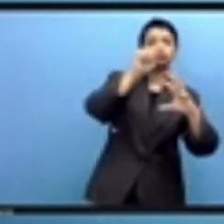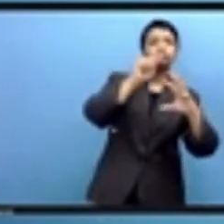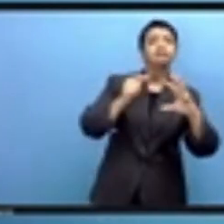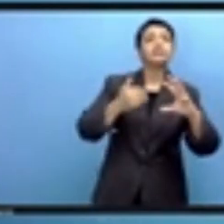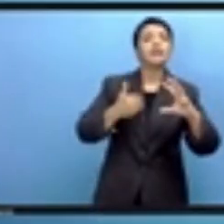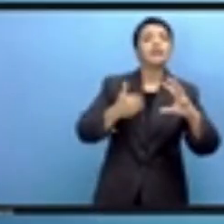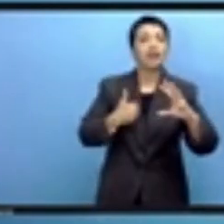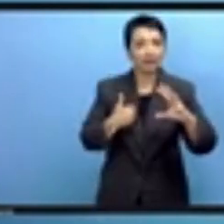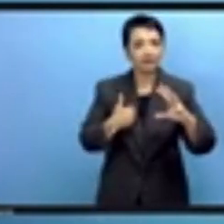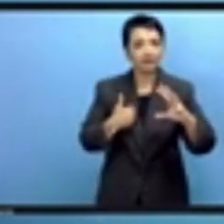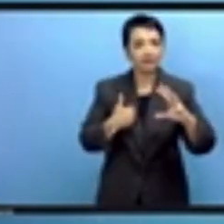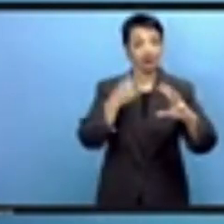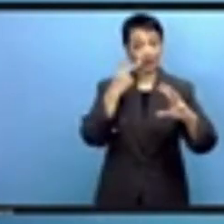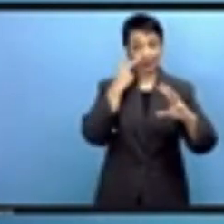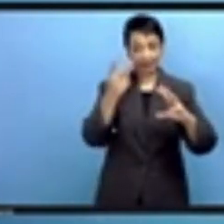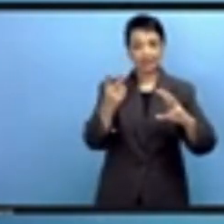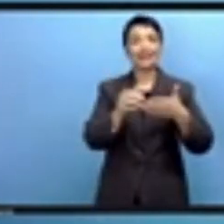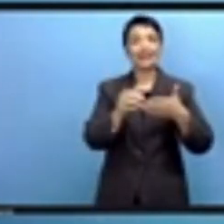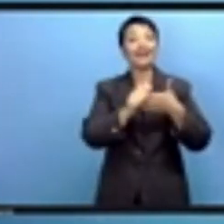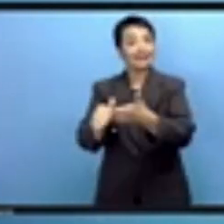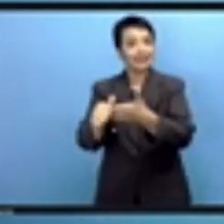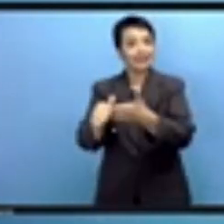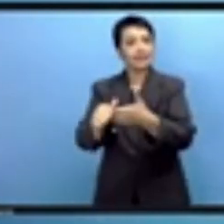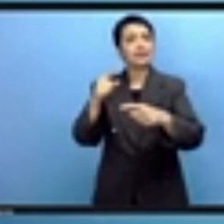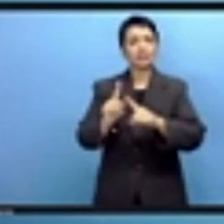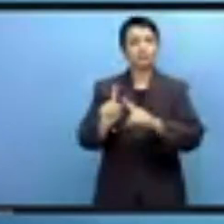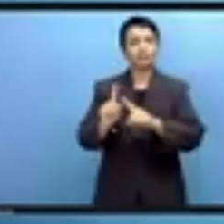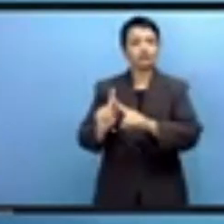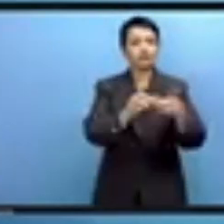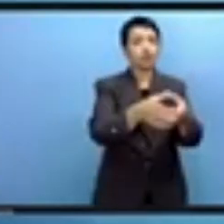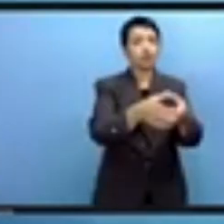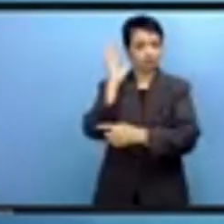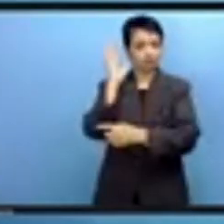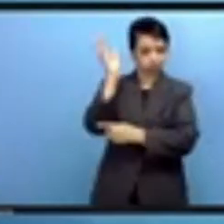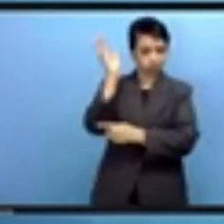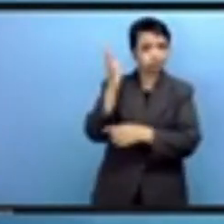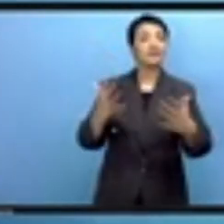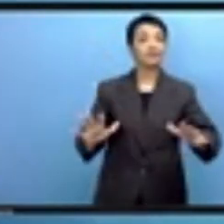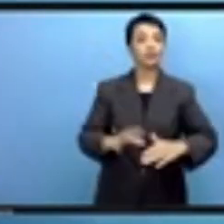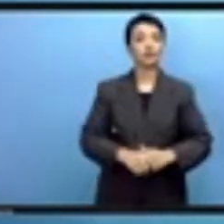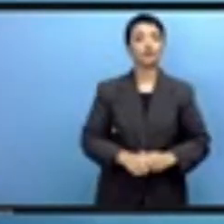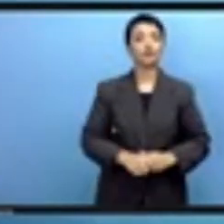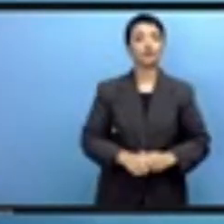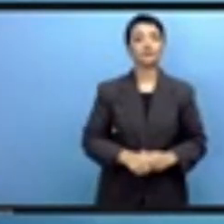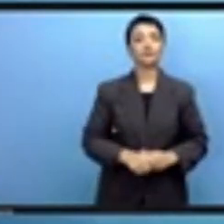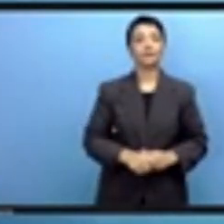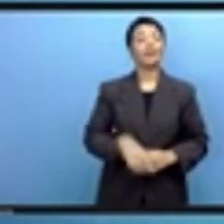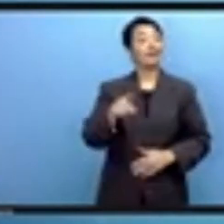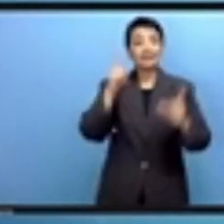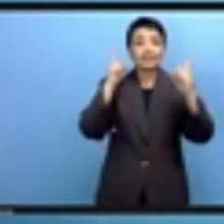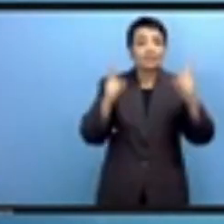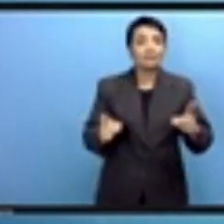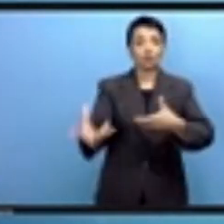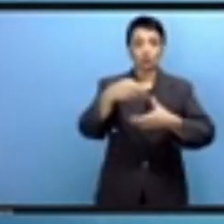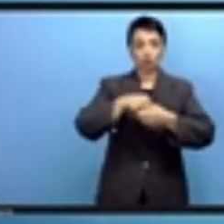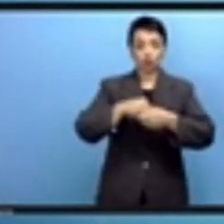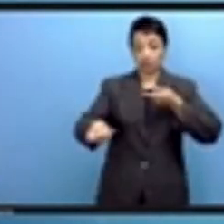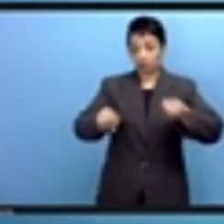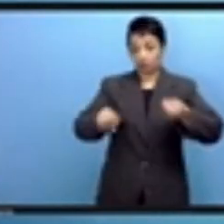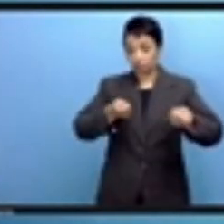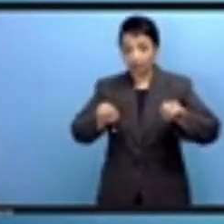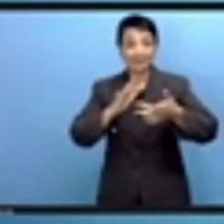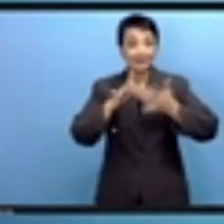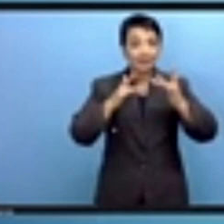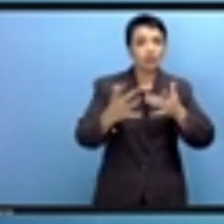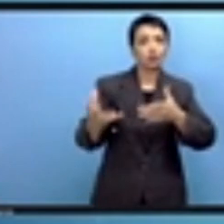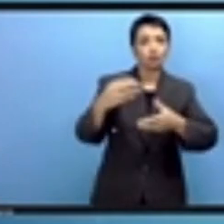的经济，去推动当地的经济和社会的发展。本地草根